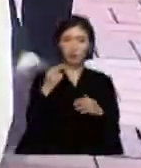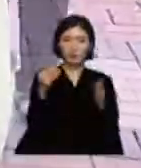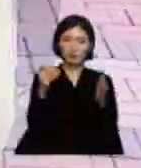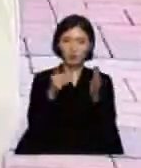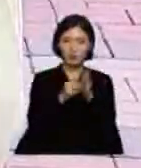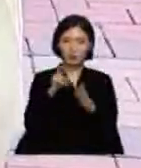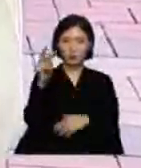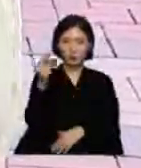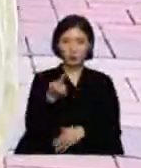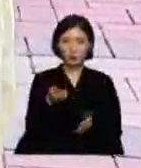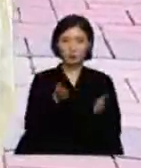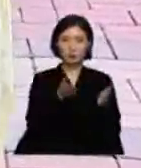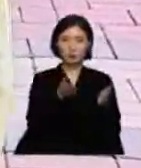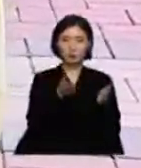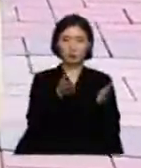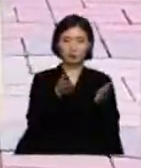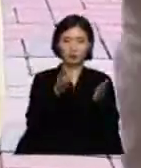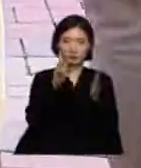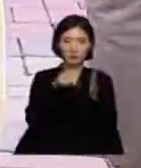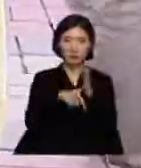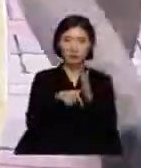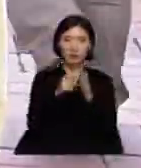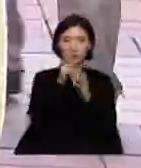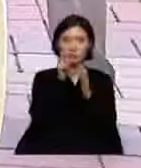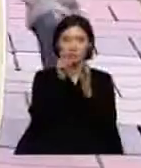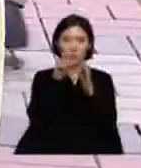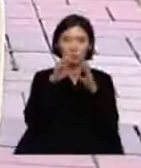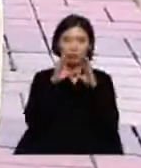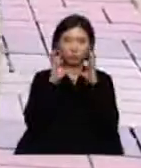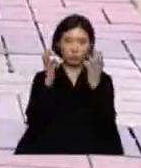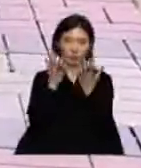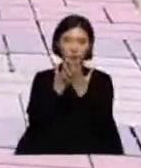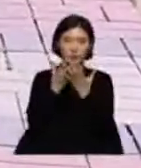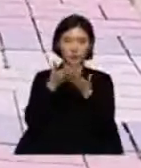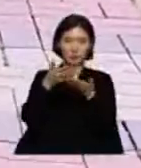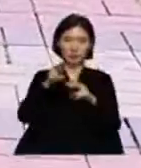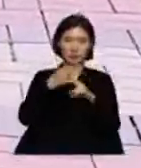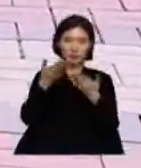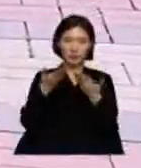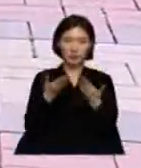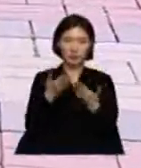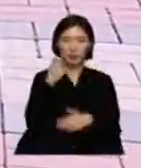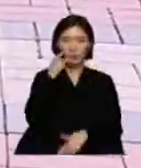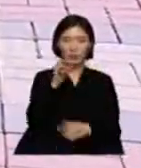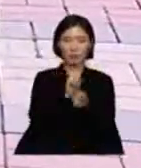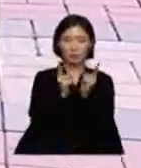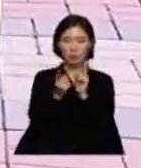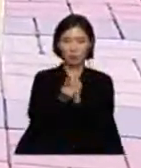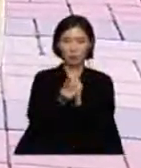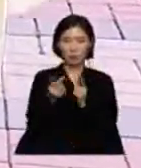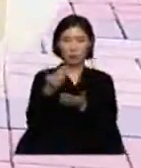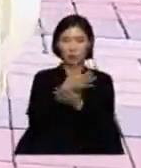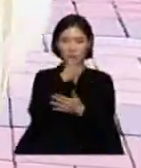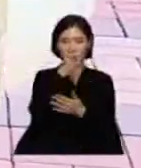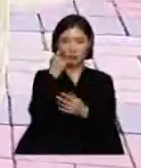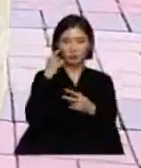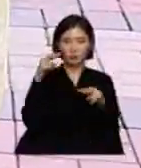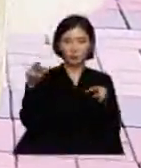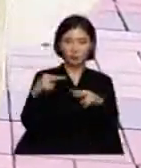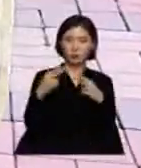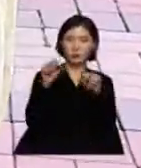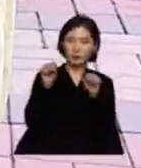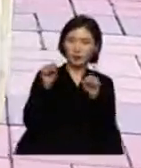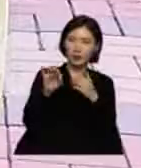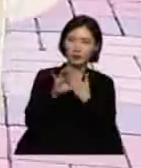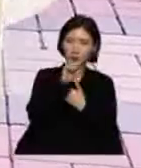왔어요. 서로 잘 몰라도 엄마들끼리 통하는 게 있거든요. 그래서 여기서 뭐 이렇게 눈인사라도 하면